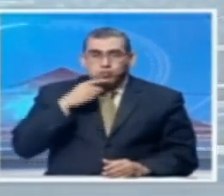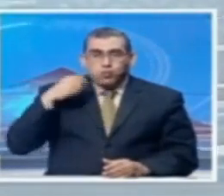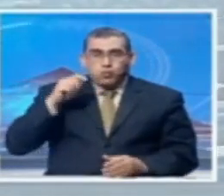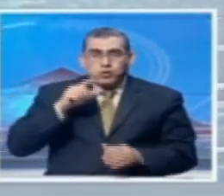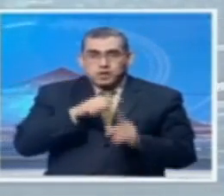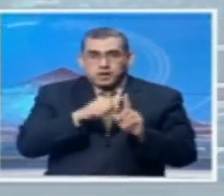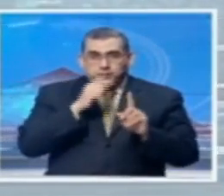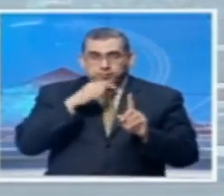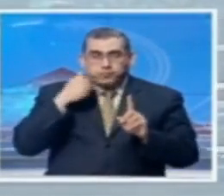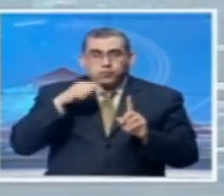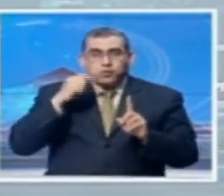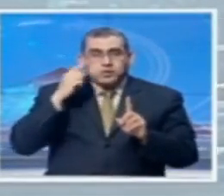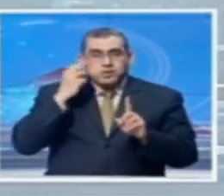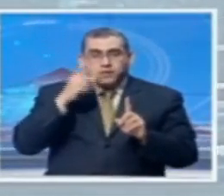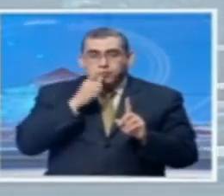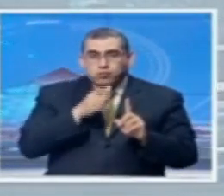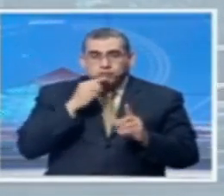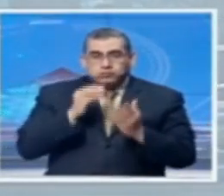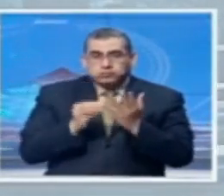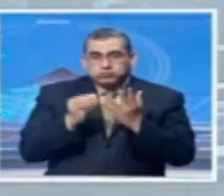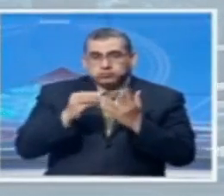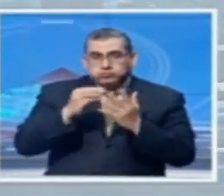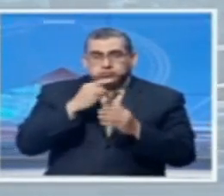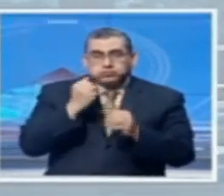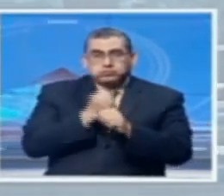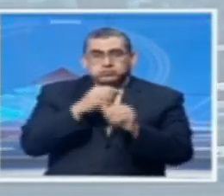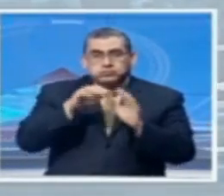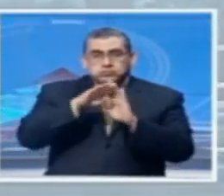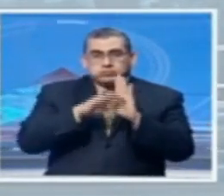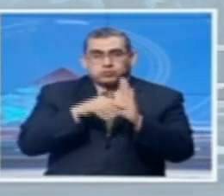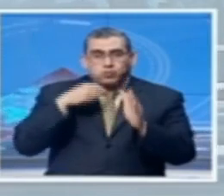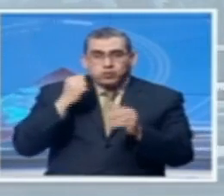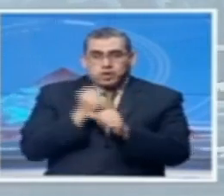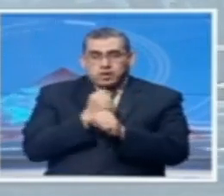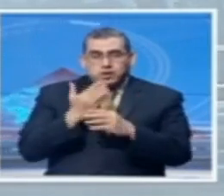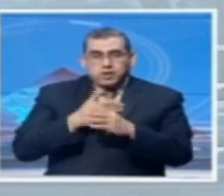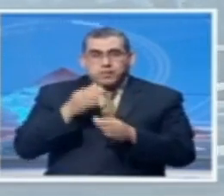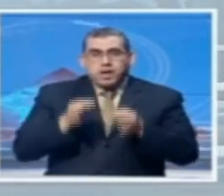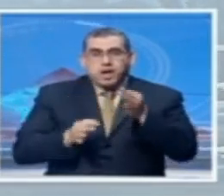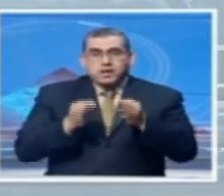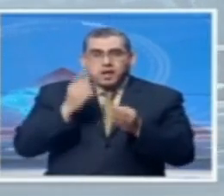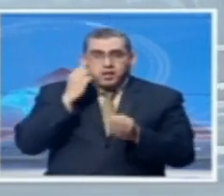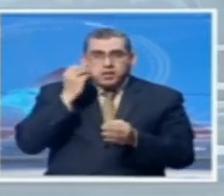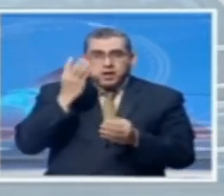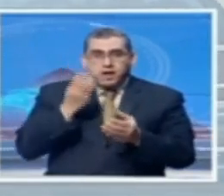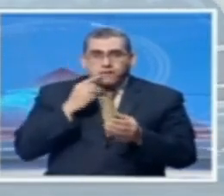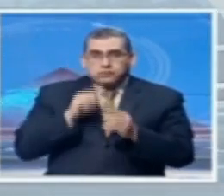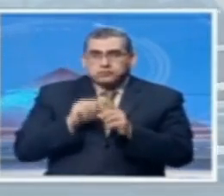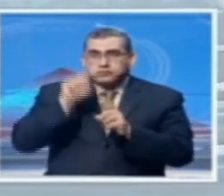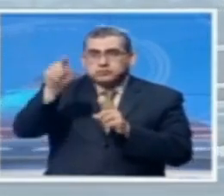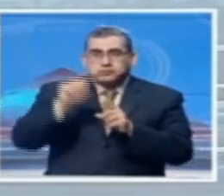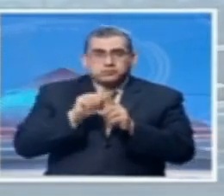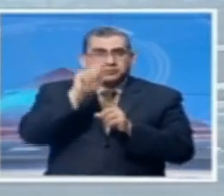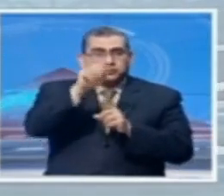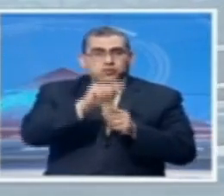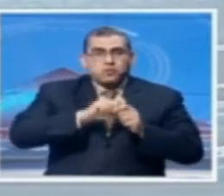أكدت الوزيرة أن هذه الخطوات تأتي في إطار جهود الوزارة لتحقيق العدالة الثقافية والوصول بخدماتها